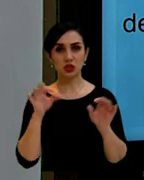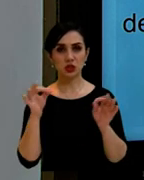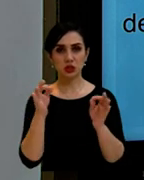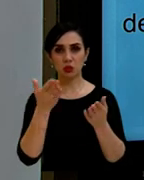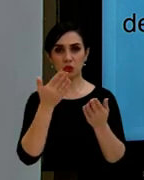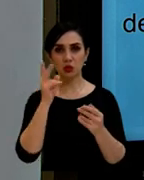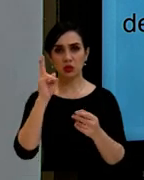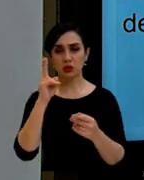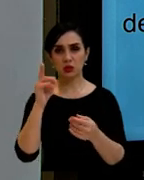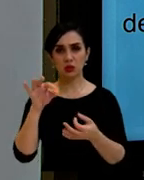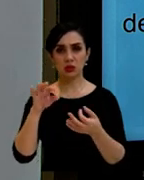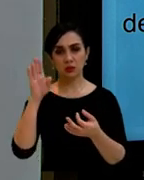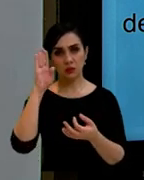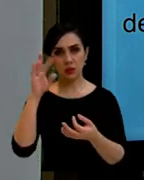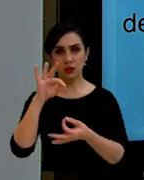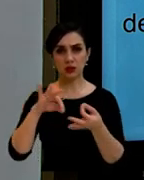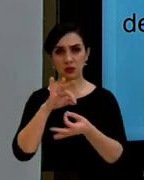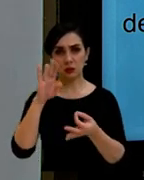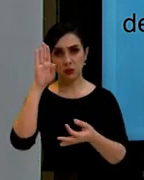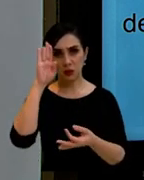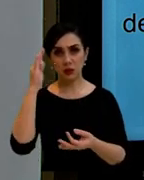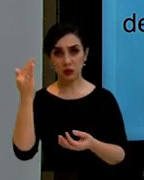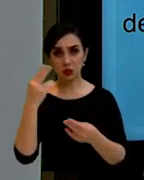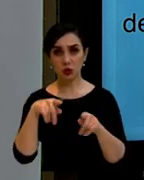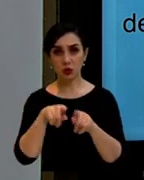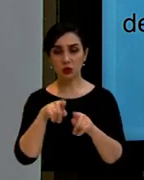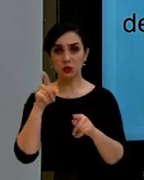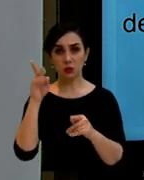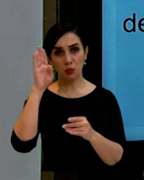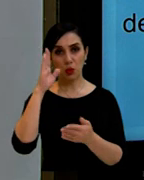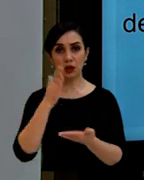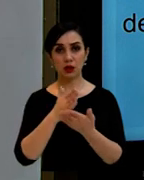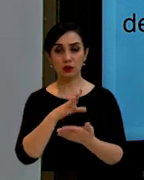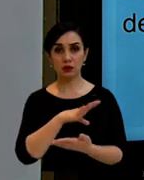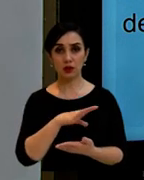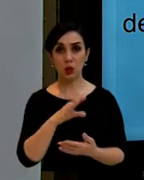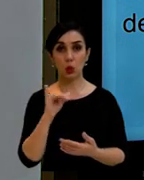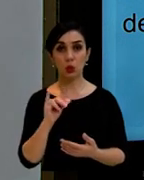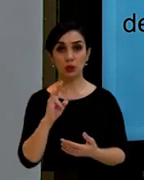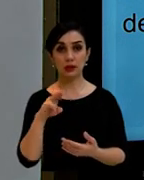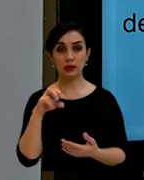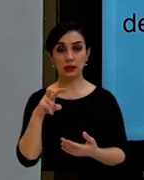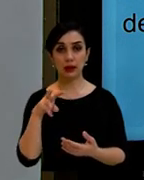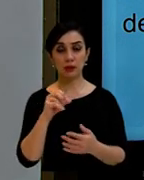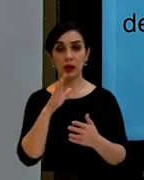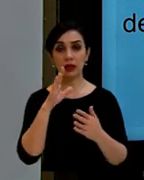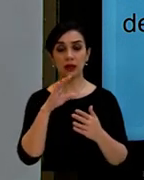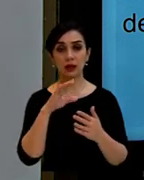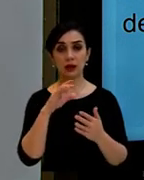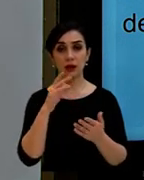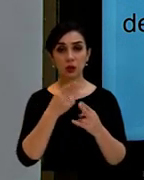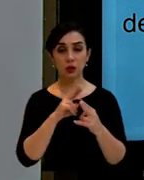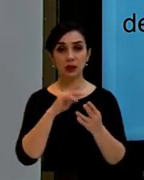yo'q bir yigit bor edi. Undalma gap so'ngida keldi. Ana endi